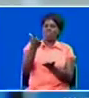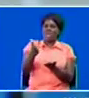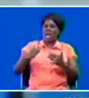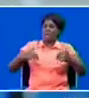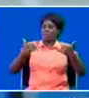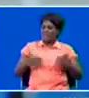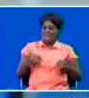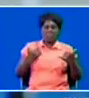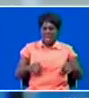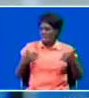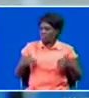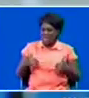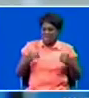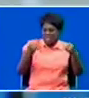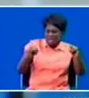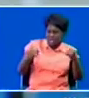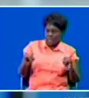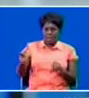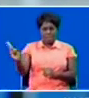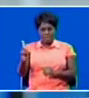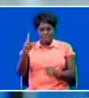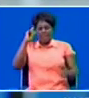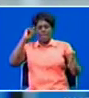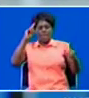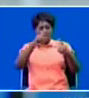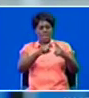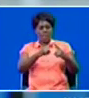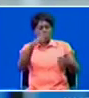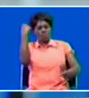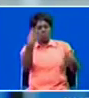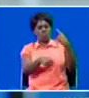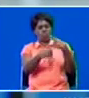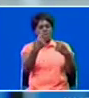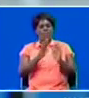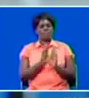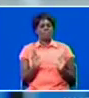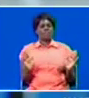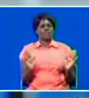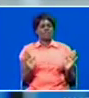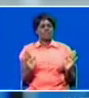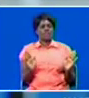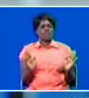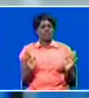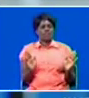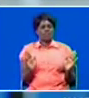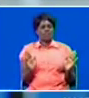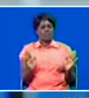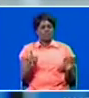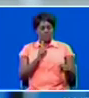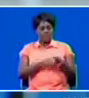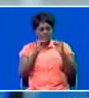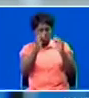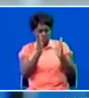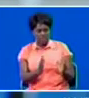play to try and play. No, we are going there to play to win, and that's when you are a coach,